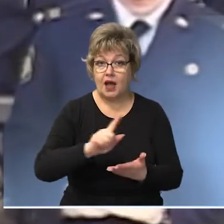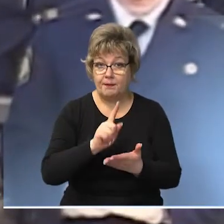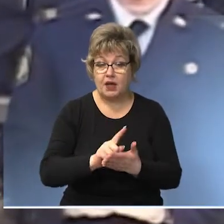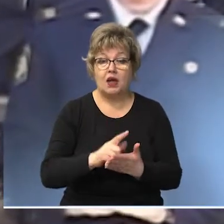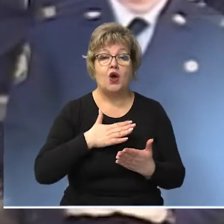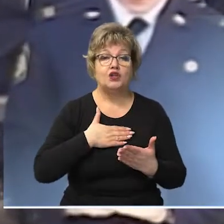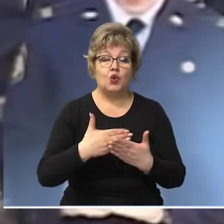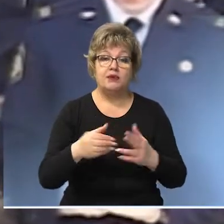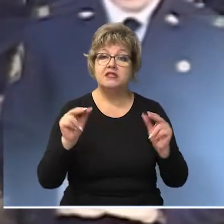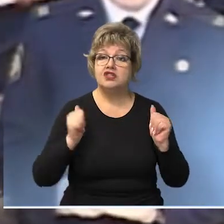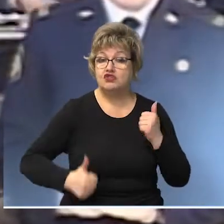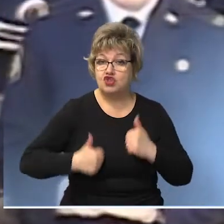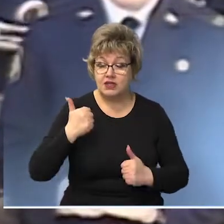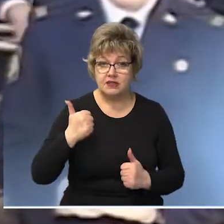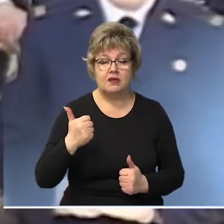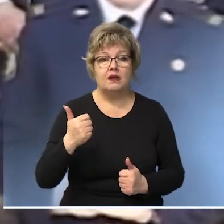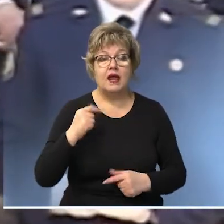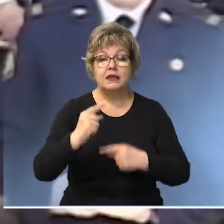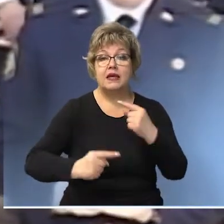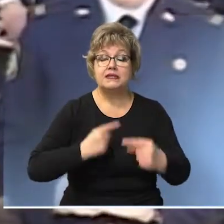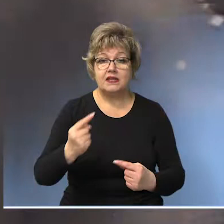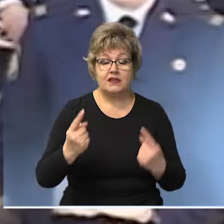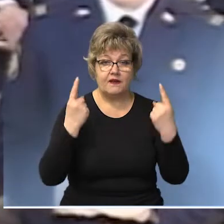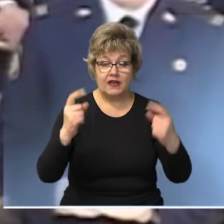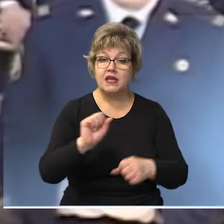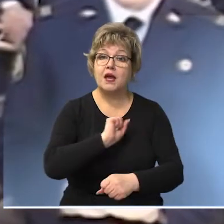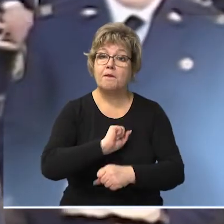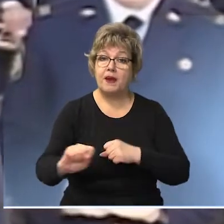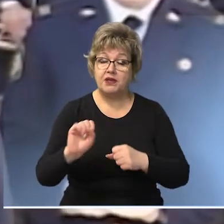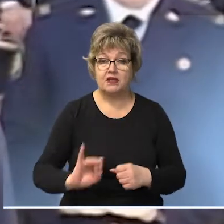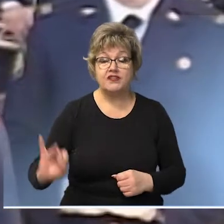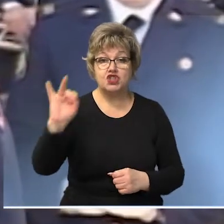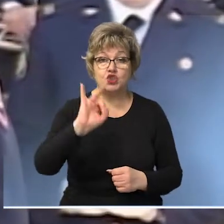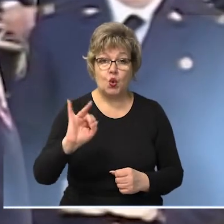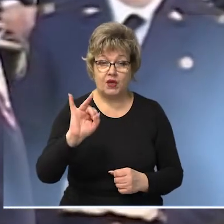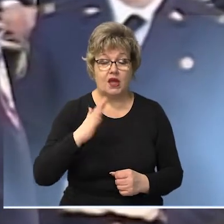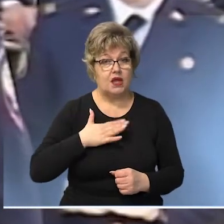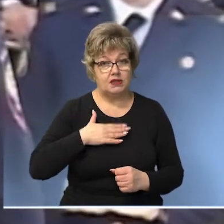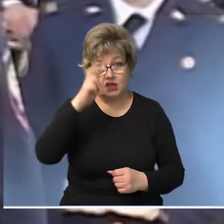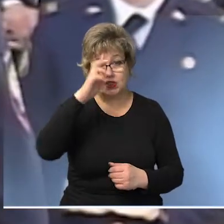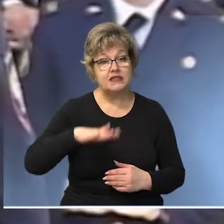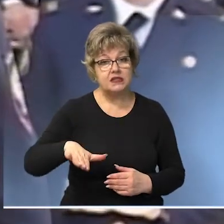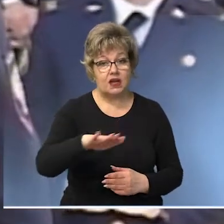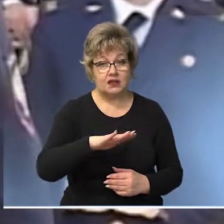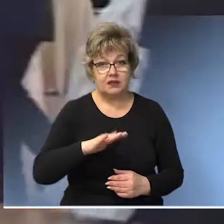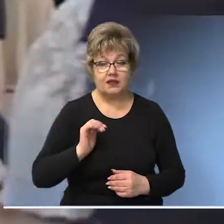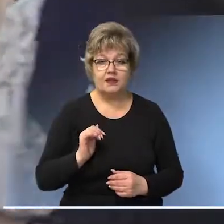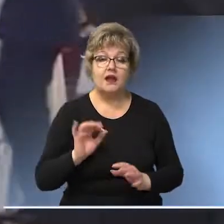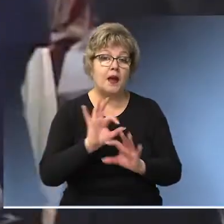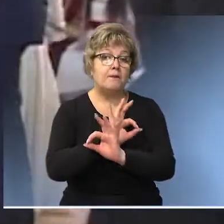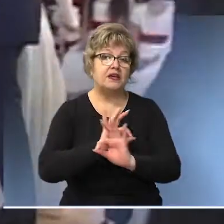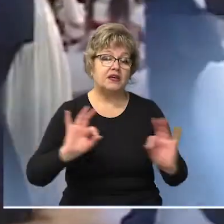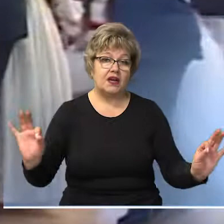о доблести и чести наследников великих побед в истории нашей страны.